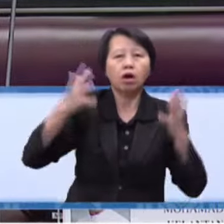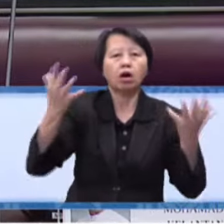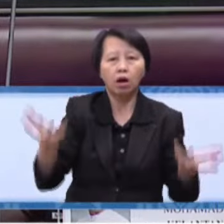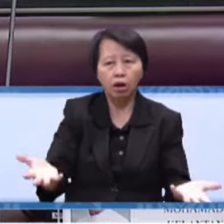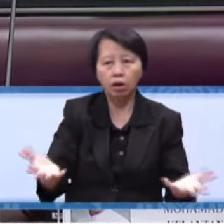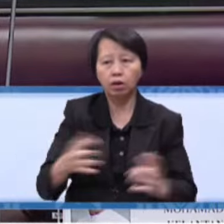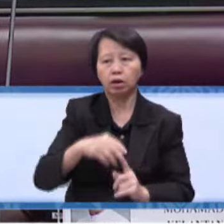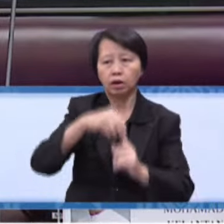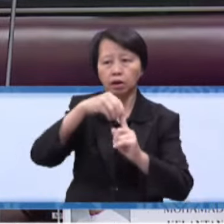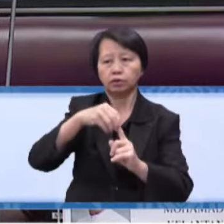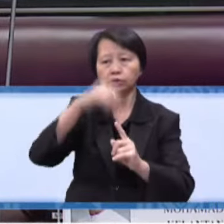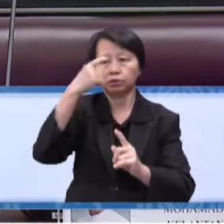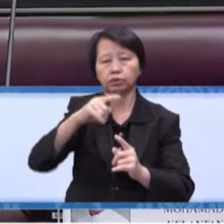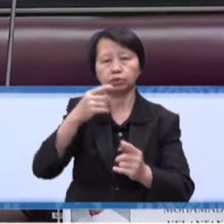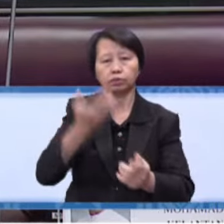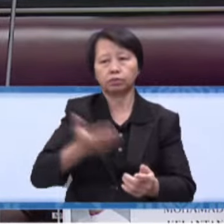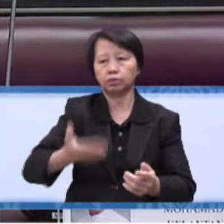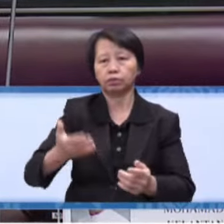utama